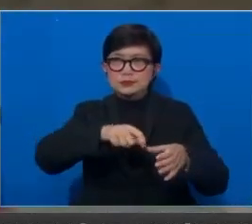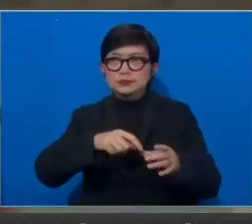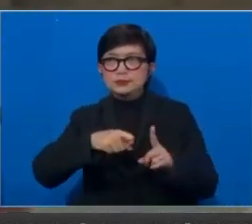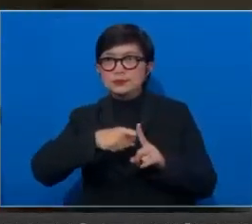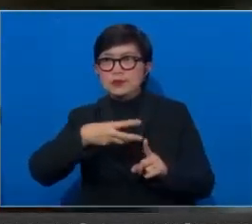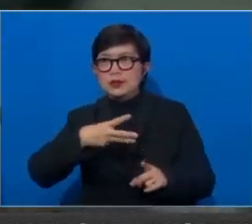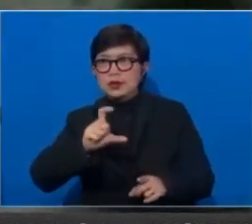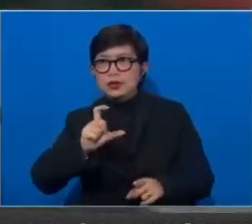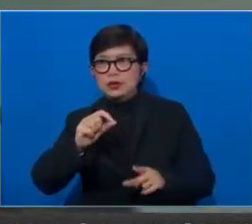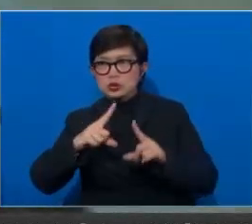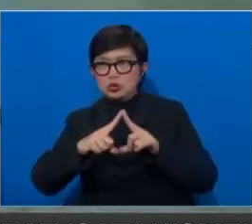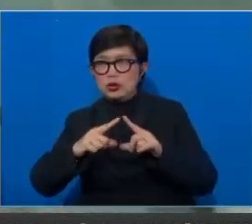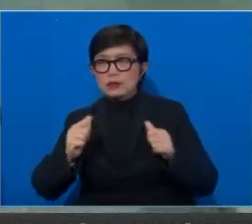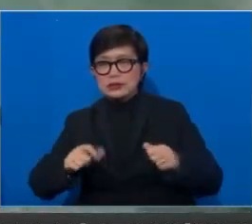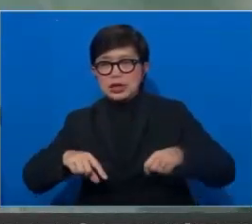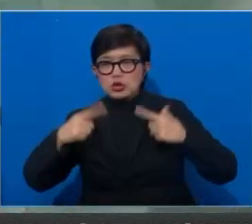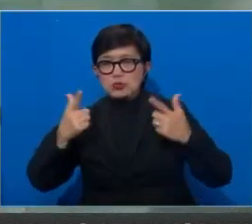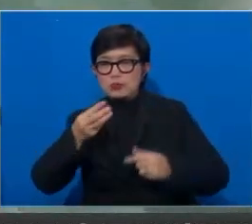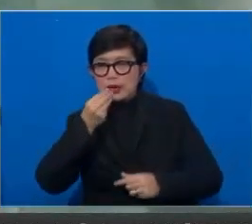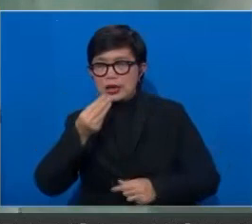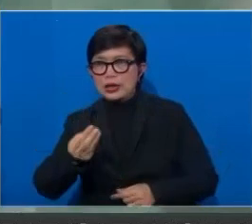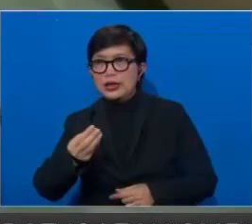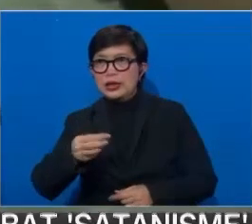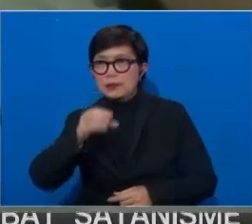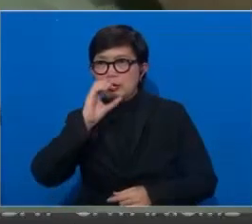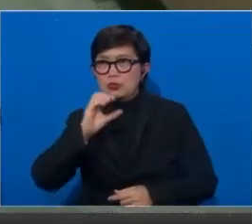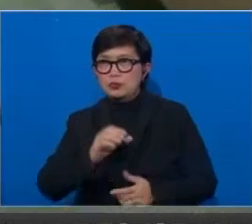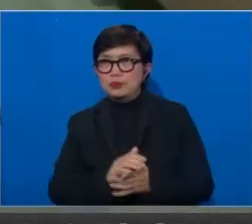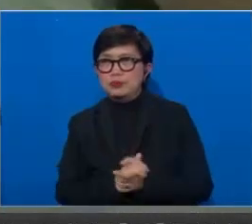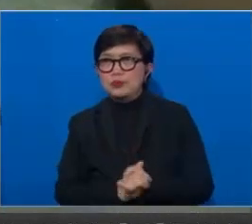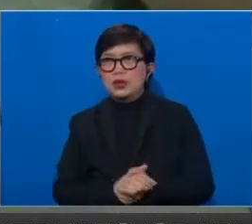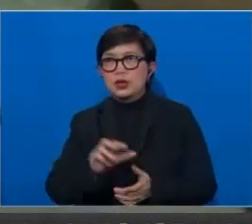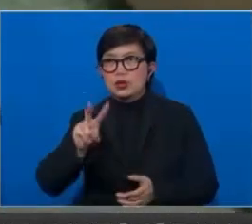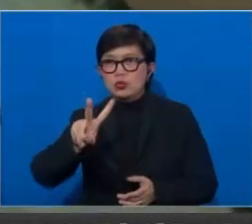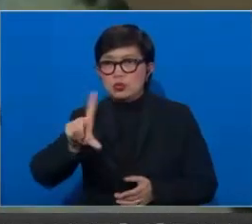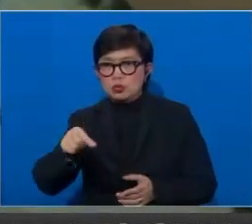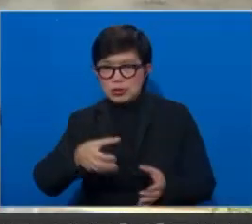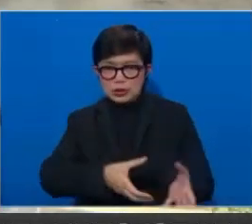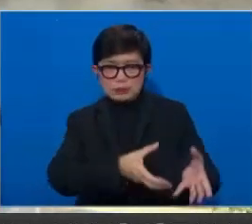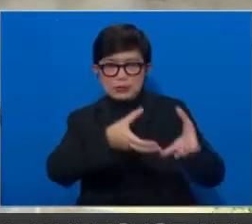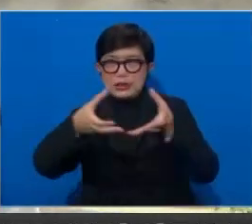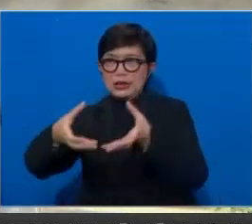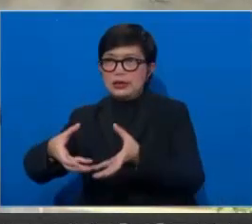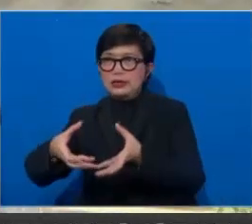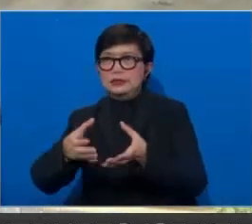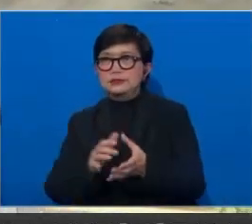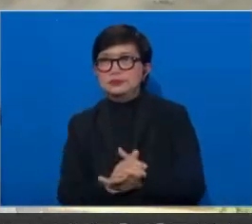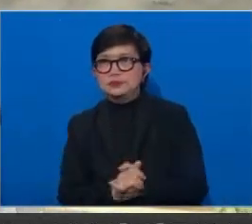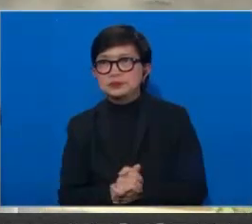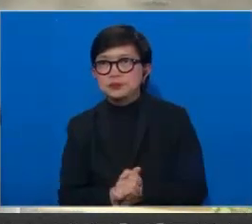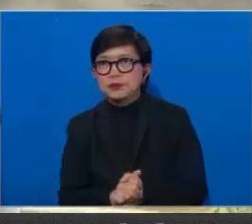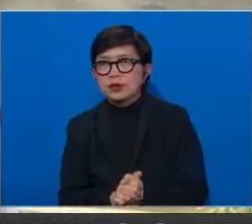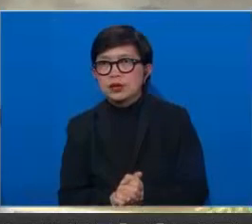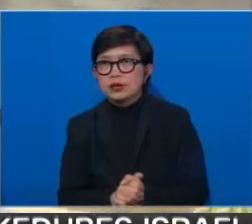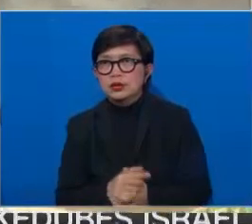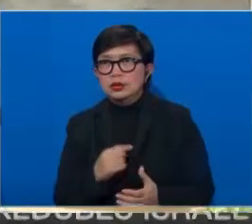tidak tenggelam dan mati. Ketika menginjak usia 2 bulan, kecoa dipanen akan dipindah ke kotak lain. Kalau budidayanya sih